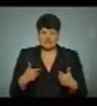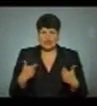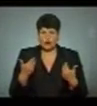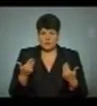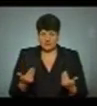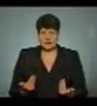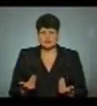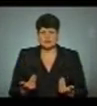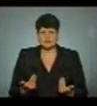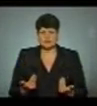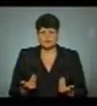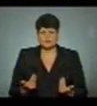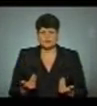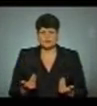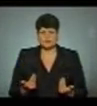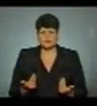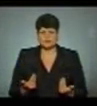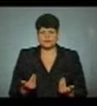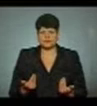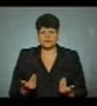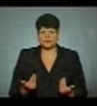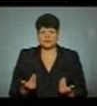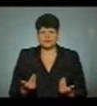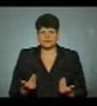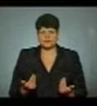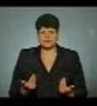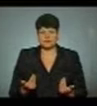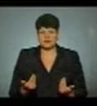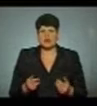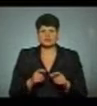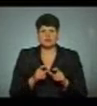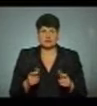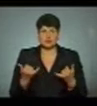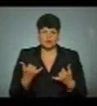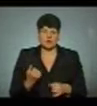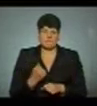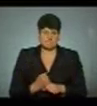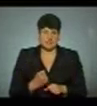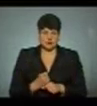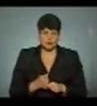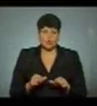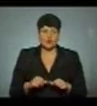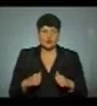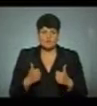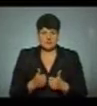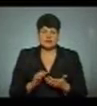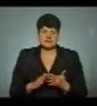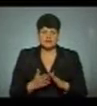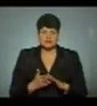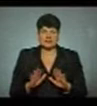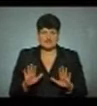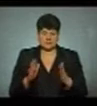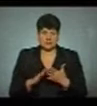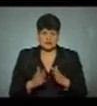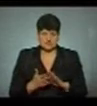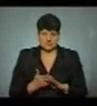рекомендацію. І ми, а штаб, який сьогодні працює, так, комісії по надзвичайних ситуаціях.